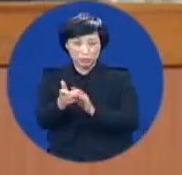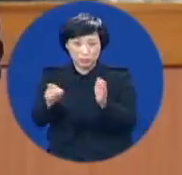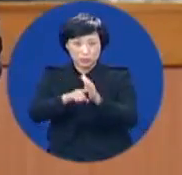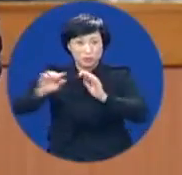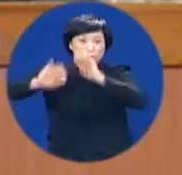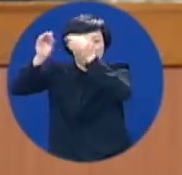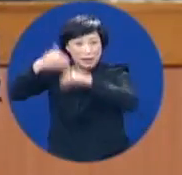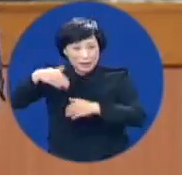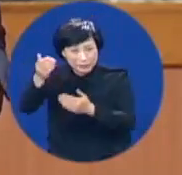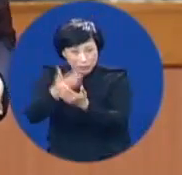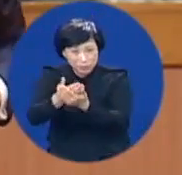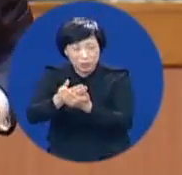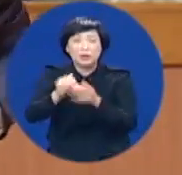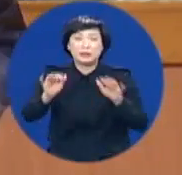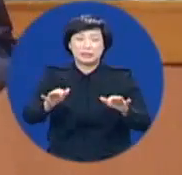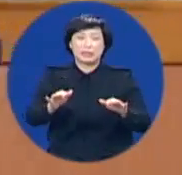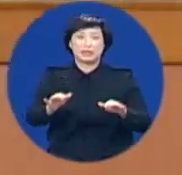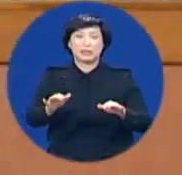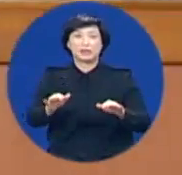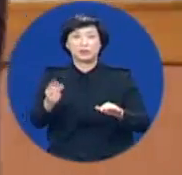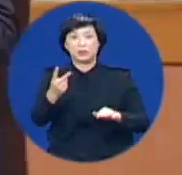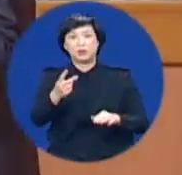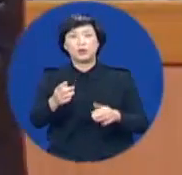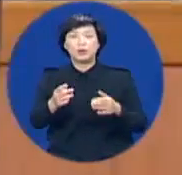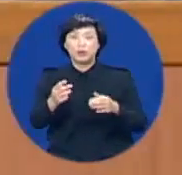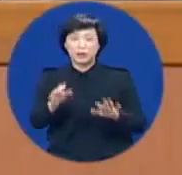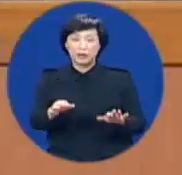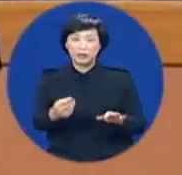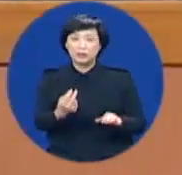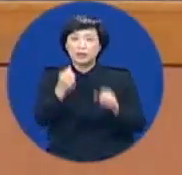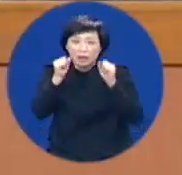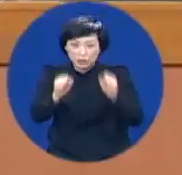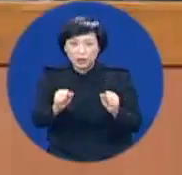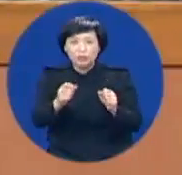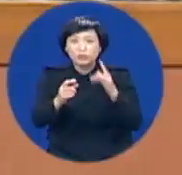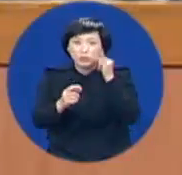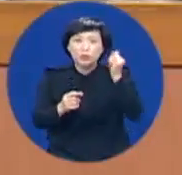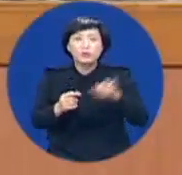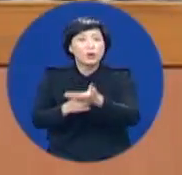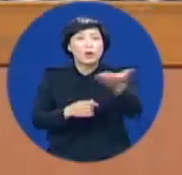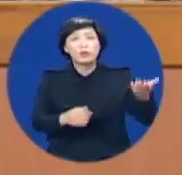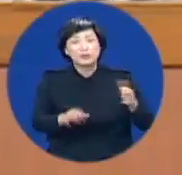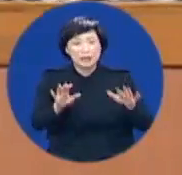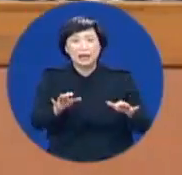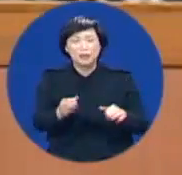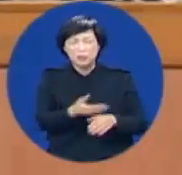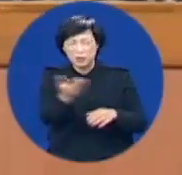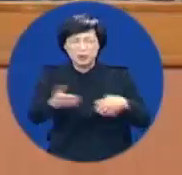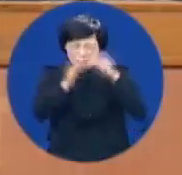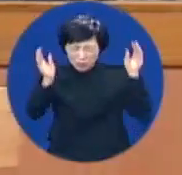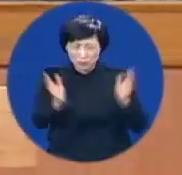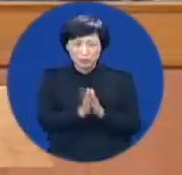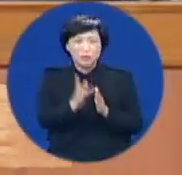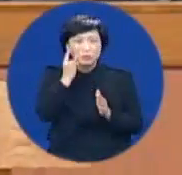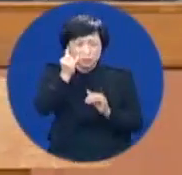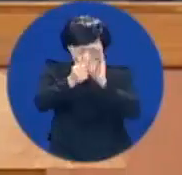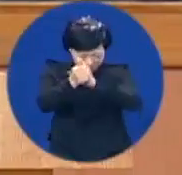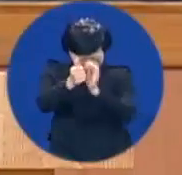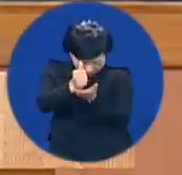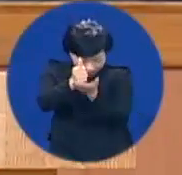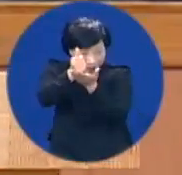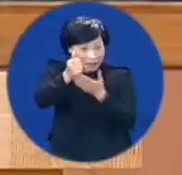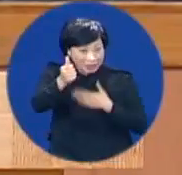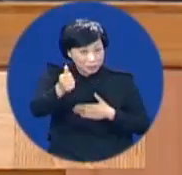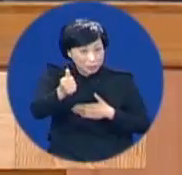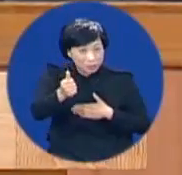효도 남은 효도 하게 도와주시옵소서. 그리고 이 땅에 부모가 계신 분들은 철저하게 부모에게 효도해서